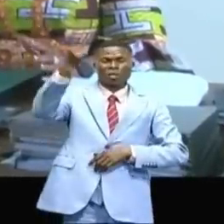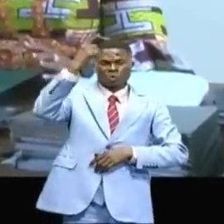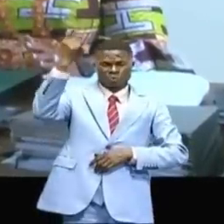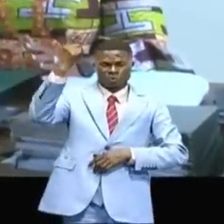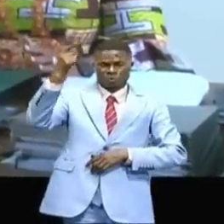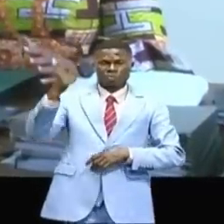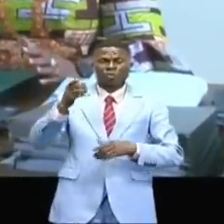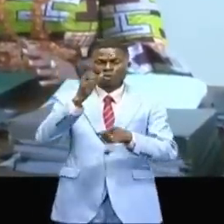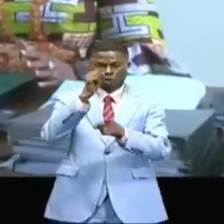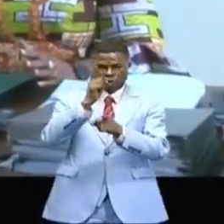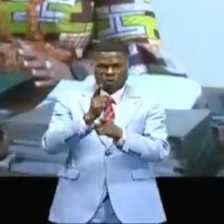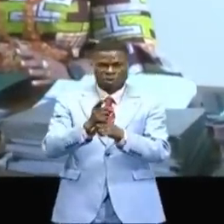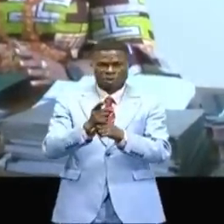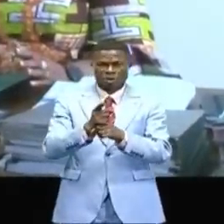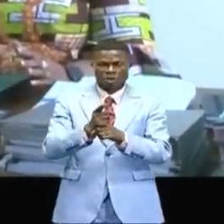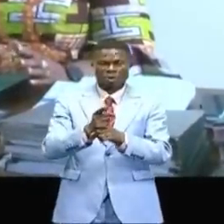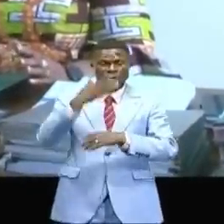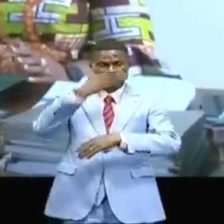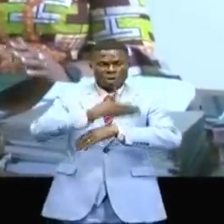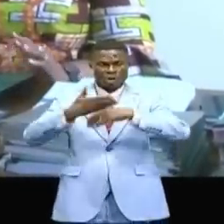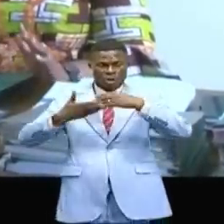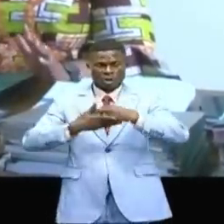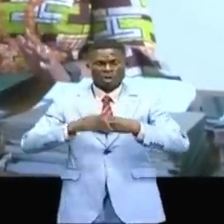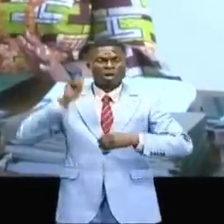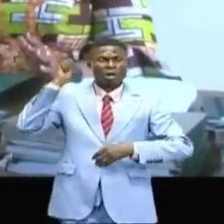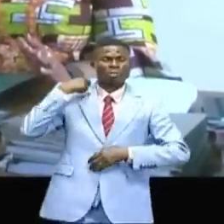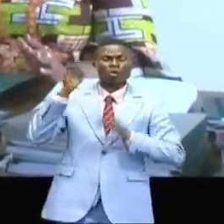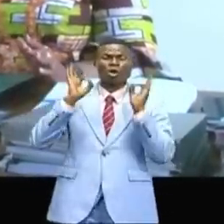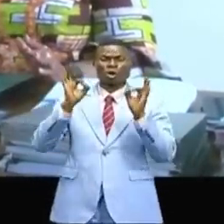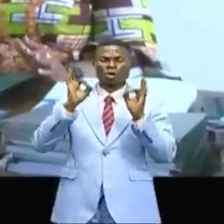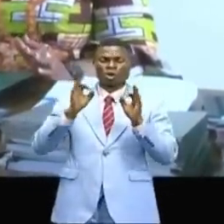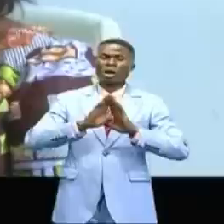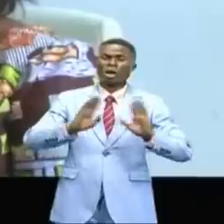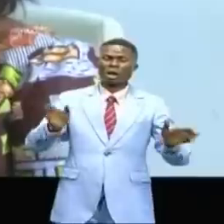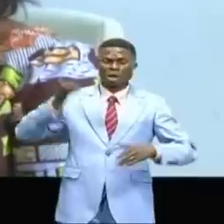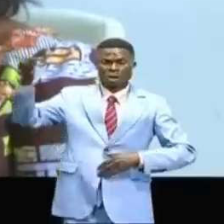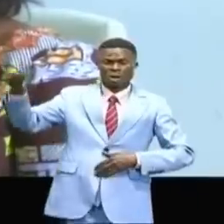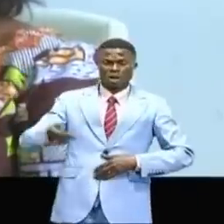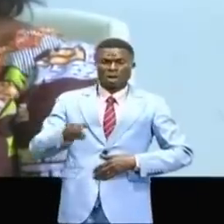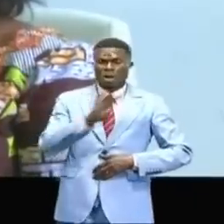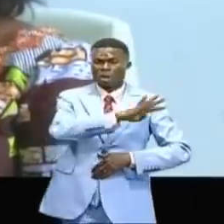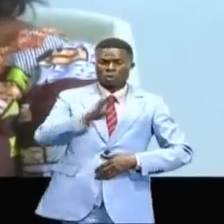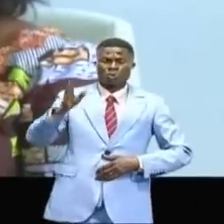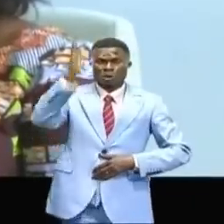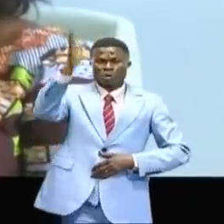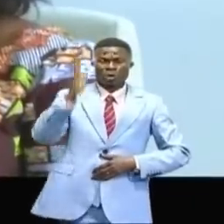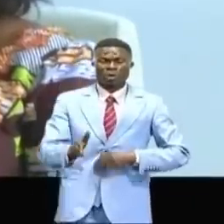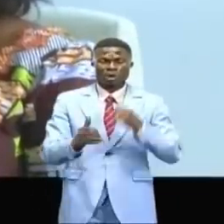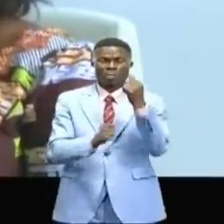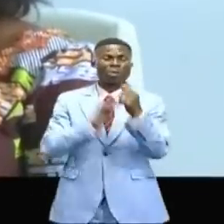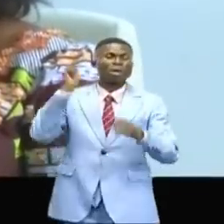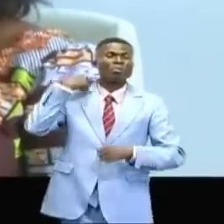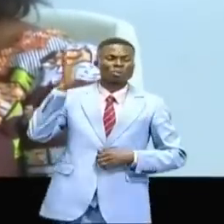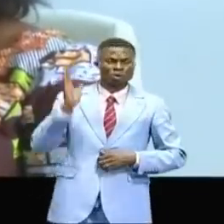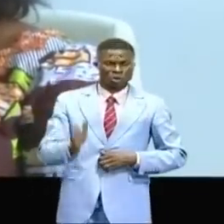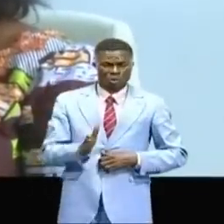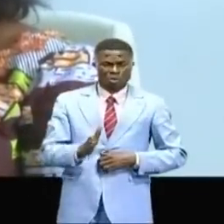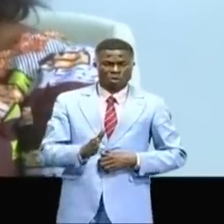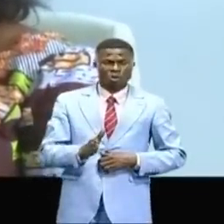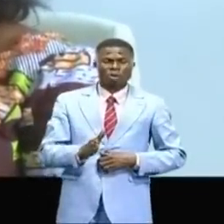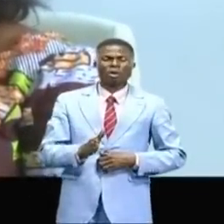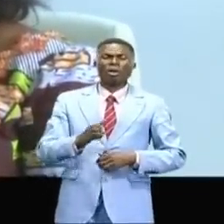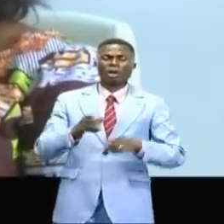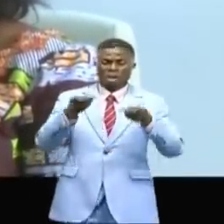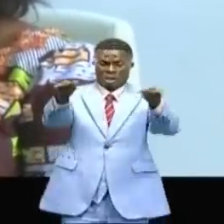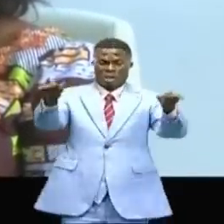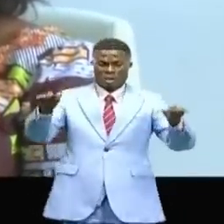manière précise, la construction de cette nouvelle prison d'une capacité d'accueil de 3500 pensionnaires devra se faire sur une